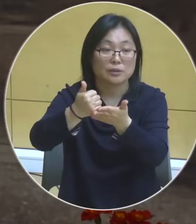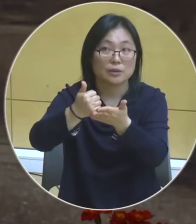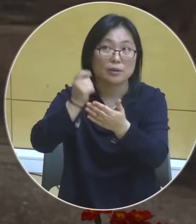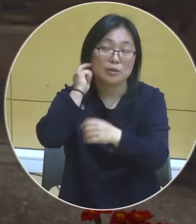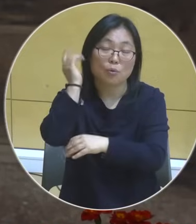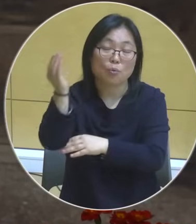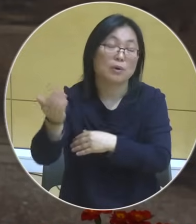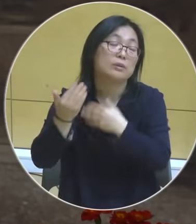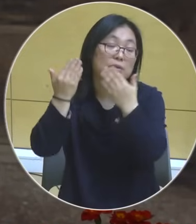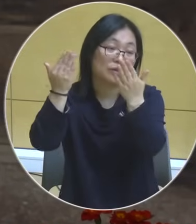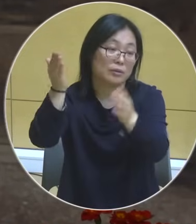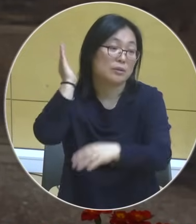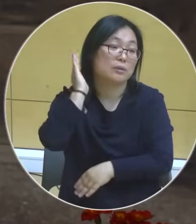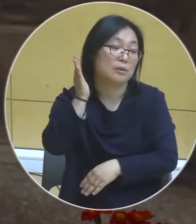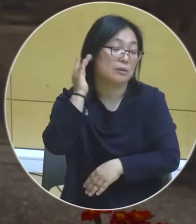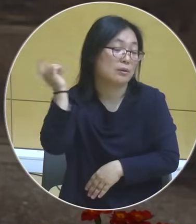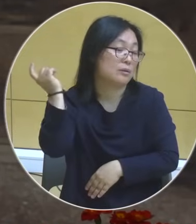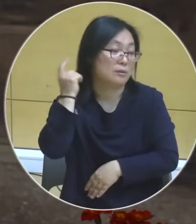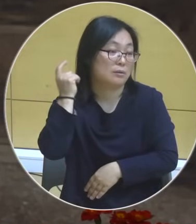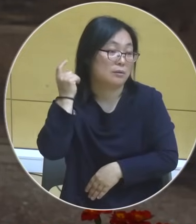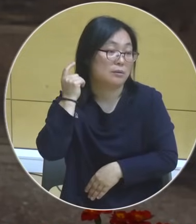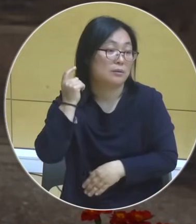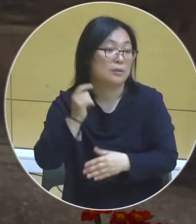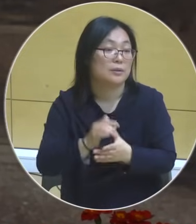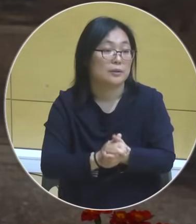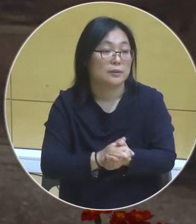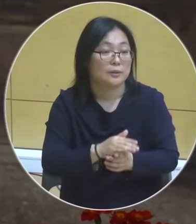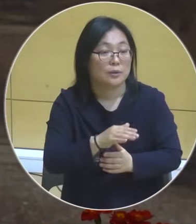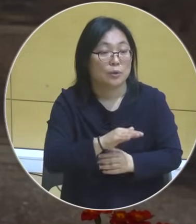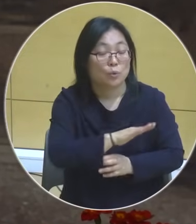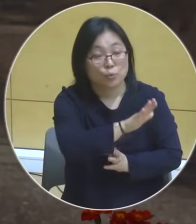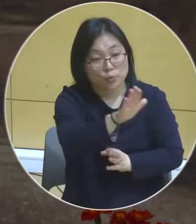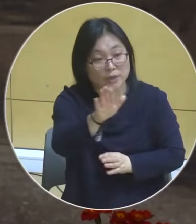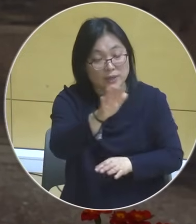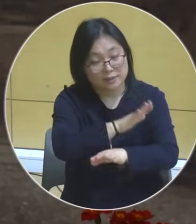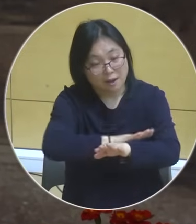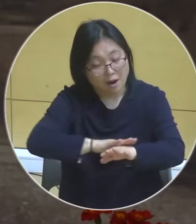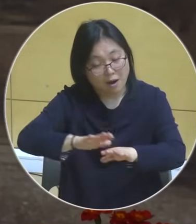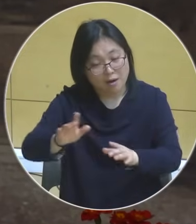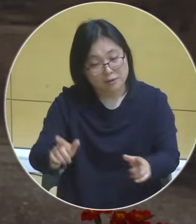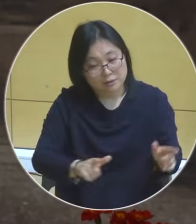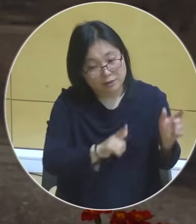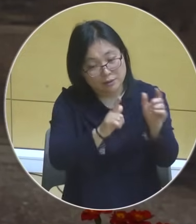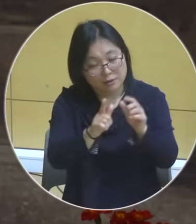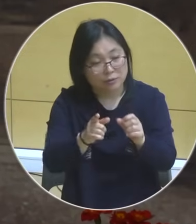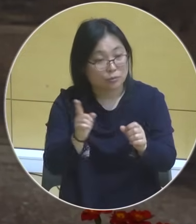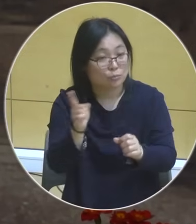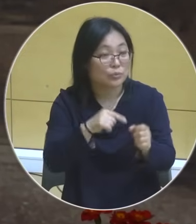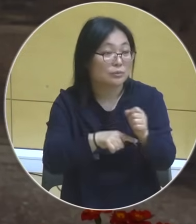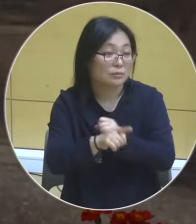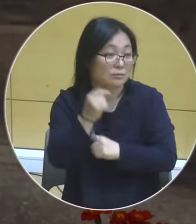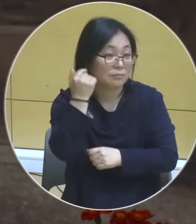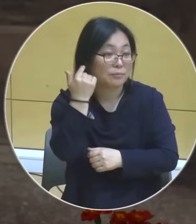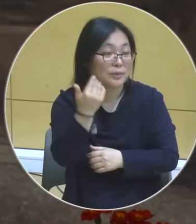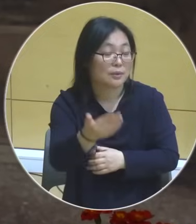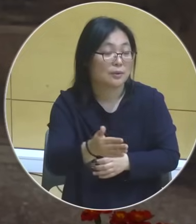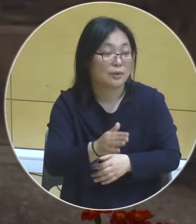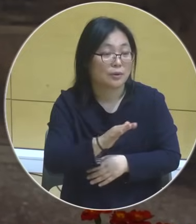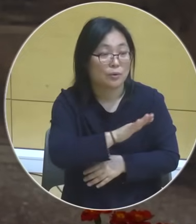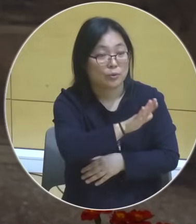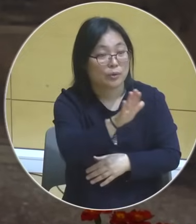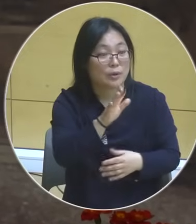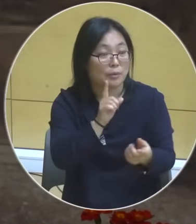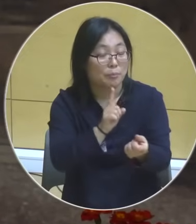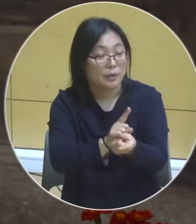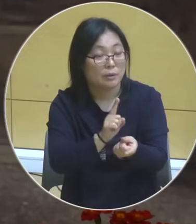하나님께 영광을 돌렸다는 얘기를 들었습니다. 여러분, 우리가 잘 산다는 것이 무엇입니까? 우리에게